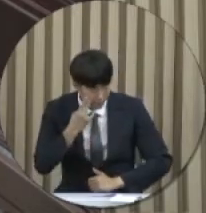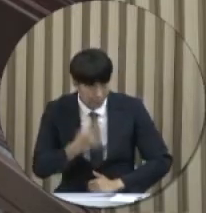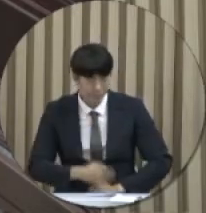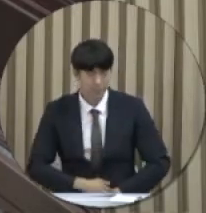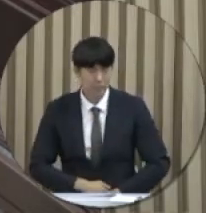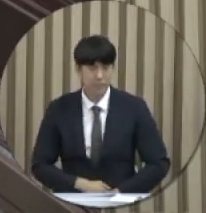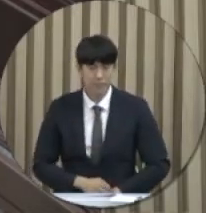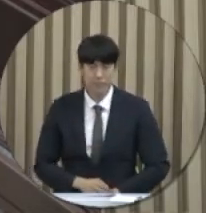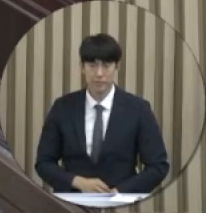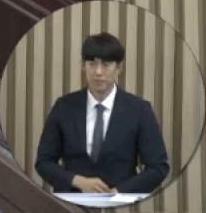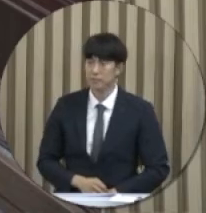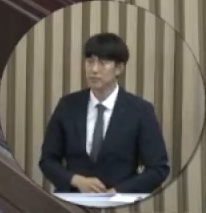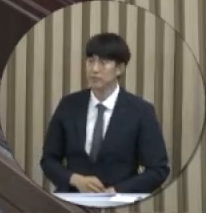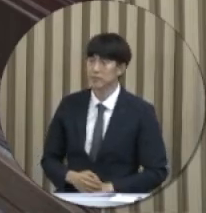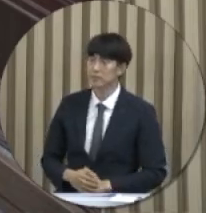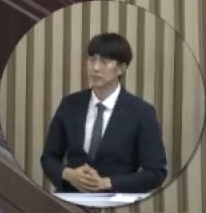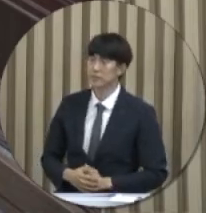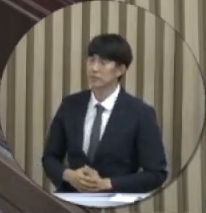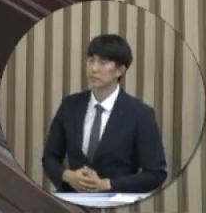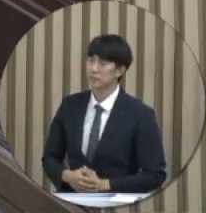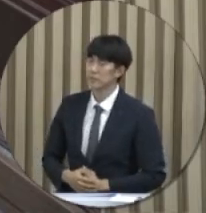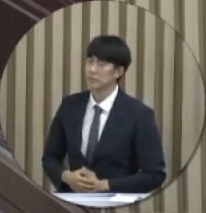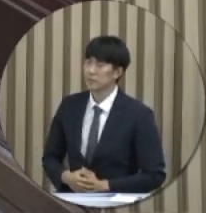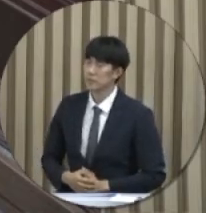설명을 좀 부탁드리도록 하겠습니다.